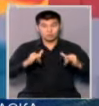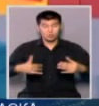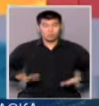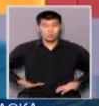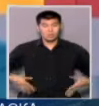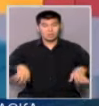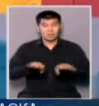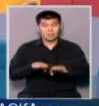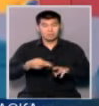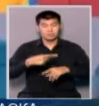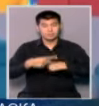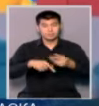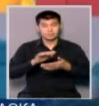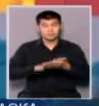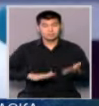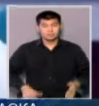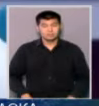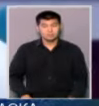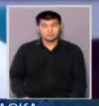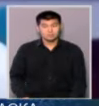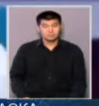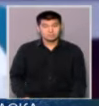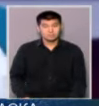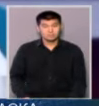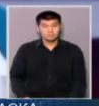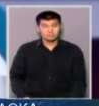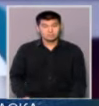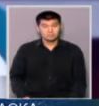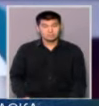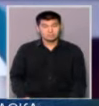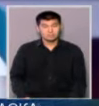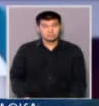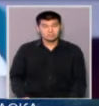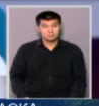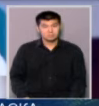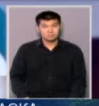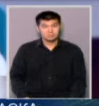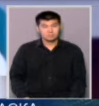жолымен қоса тізгіндеп жүр. Ұнатамын мен сені,